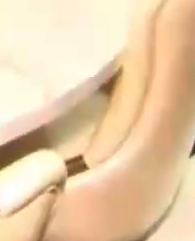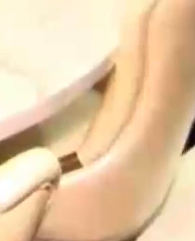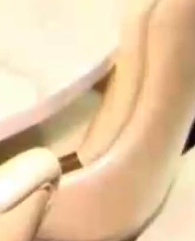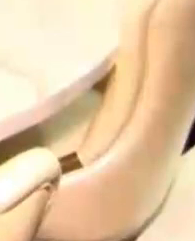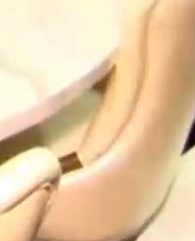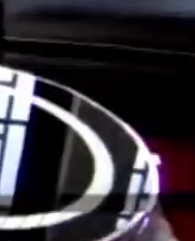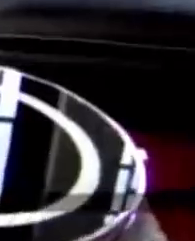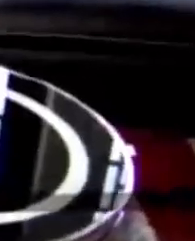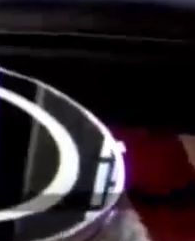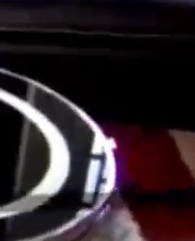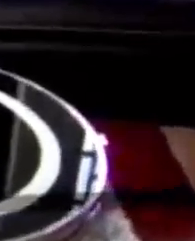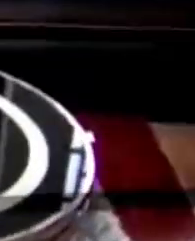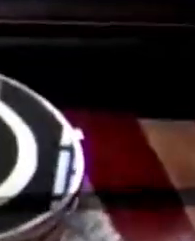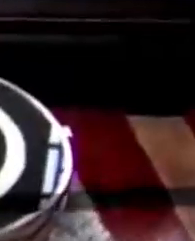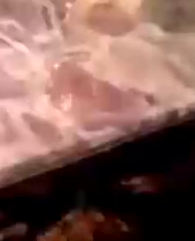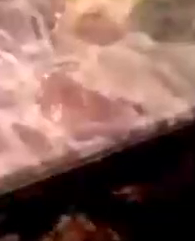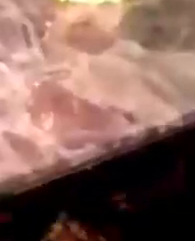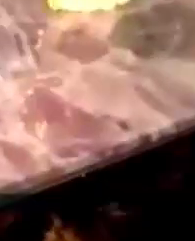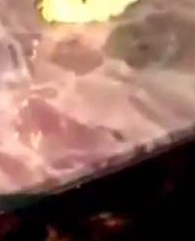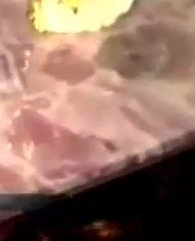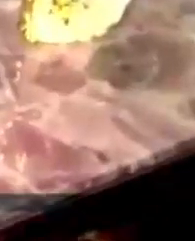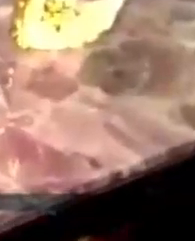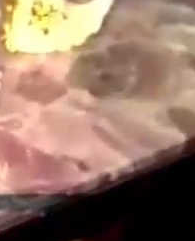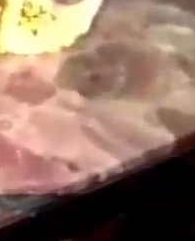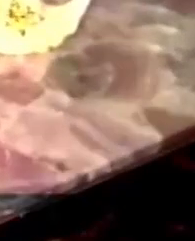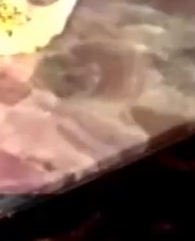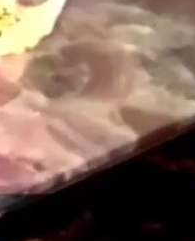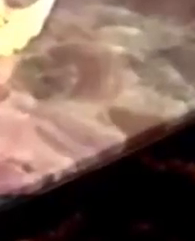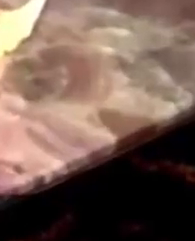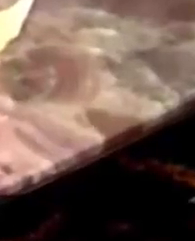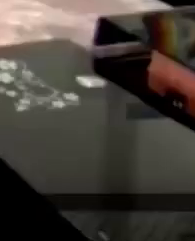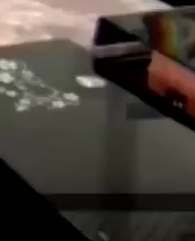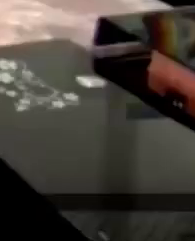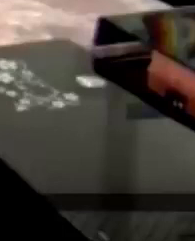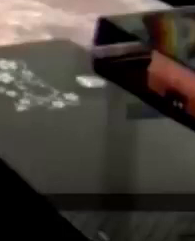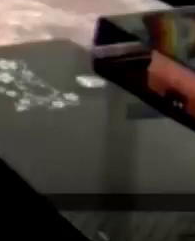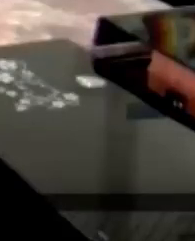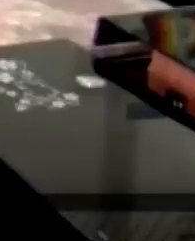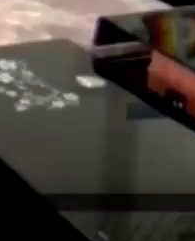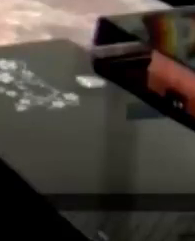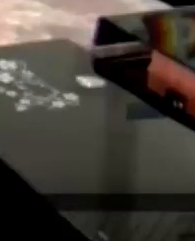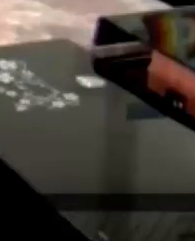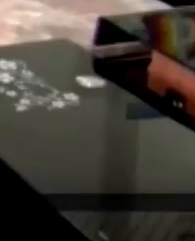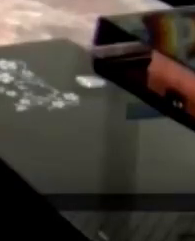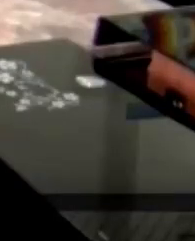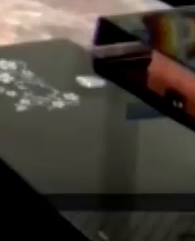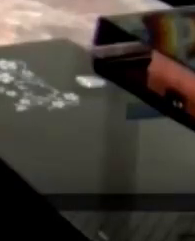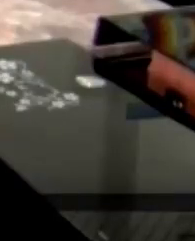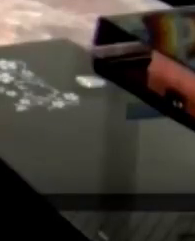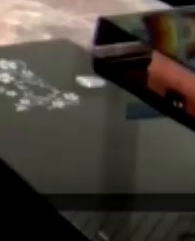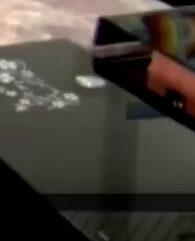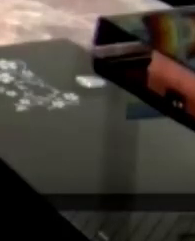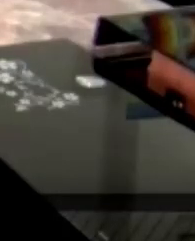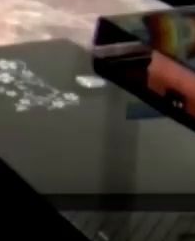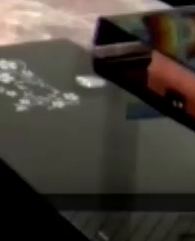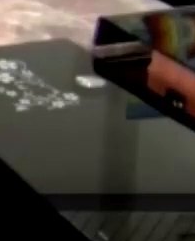muri Alarms Shop niho usanga za ntebe zo mu ruganiriro izi zikoze mu ruhu runoze original intebe wicara mu